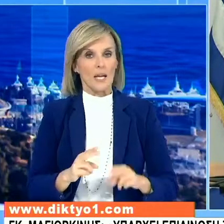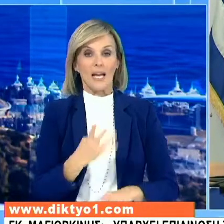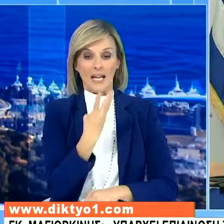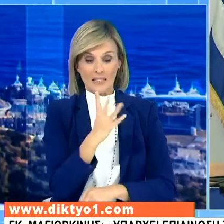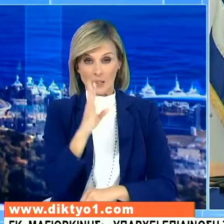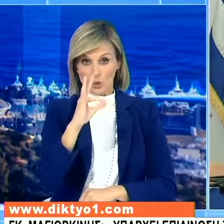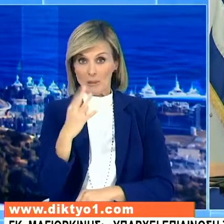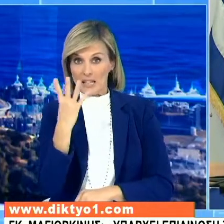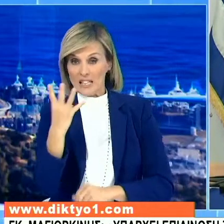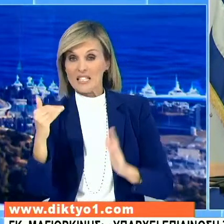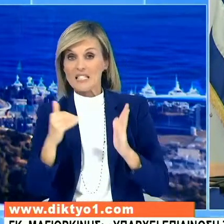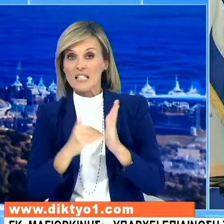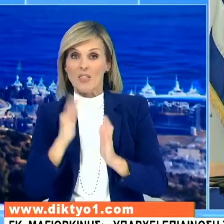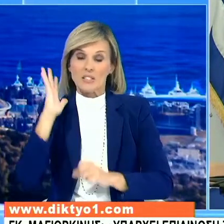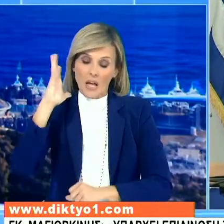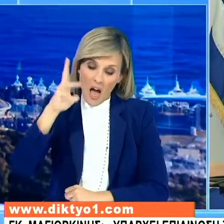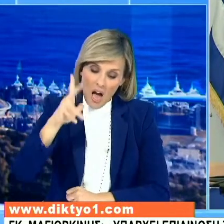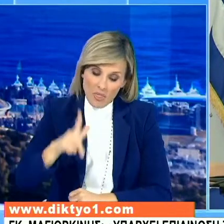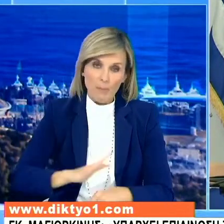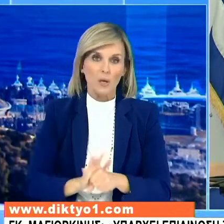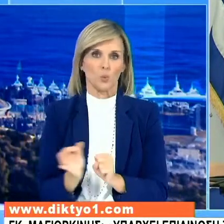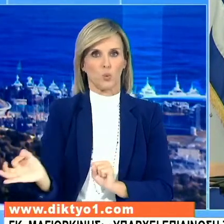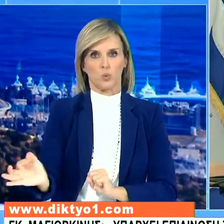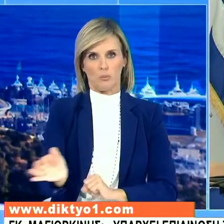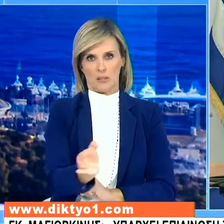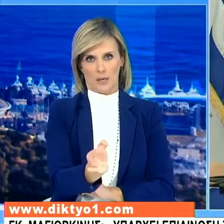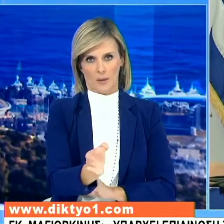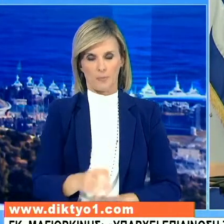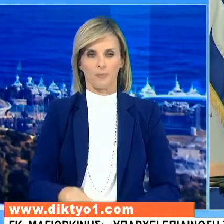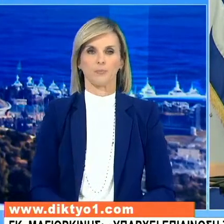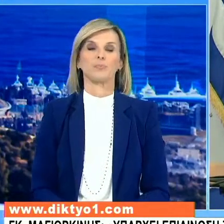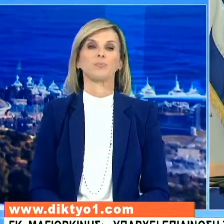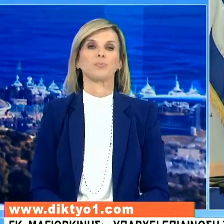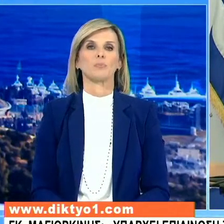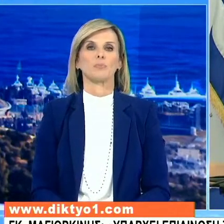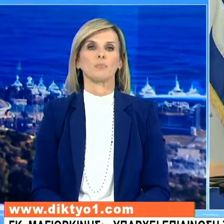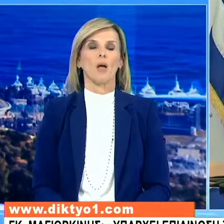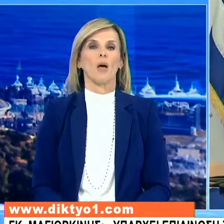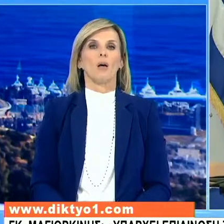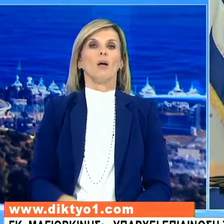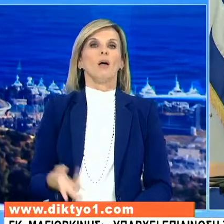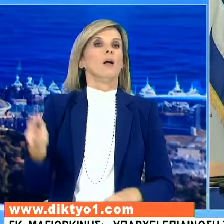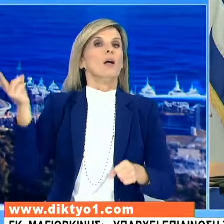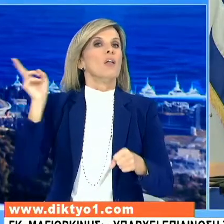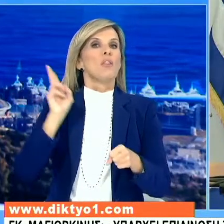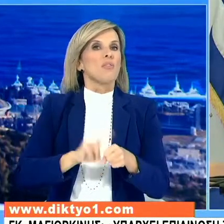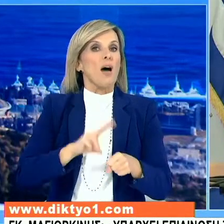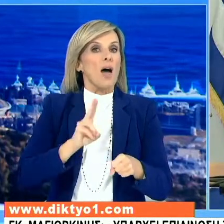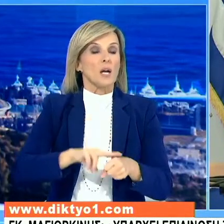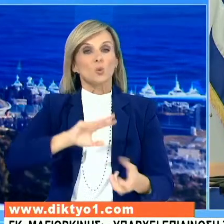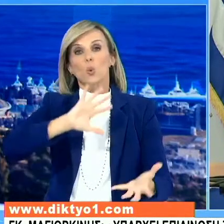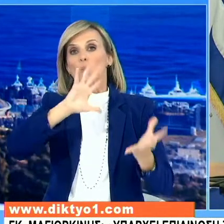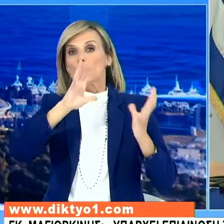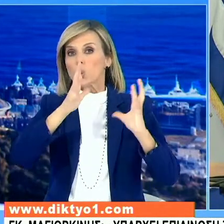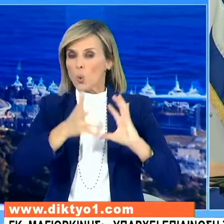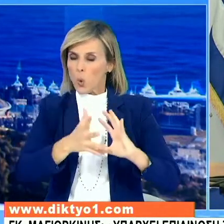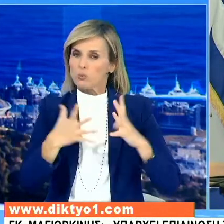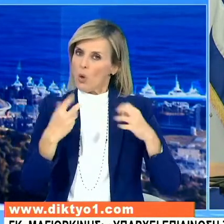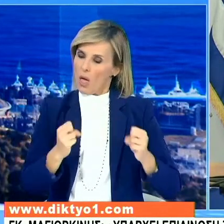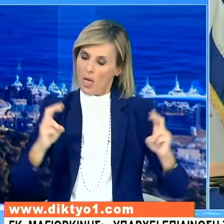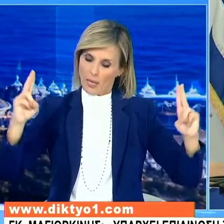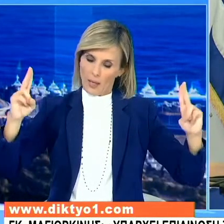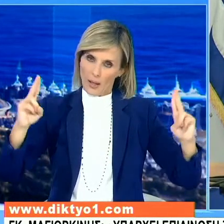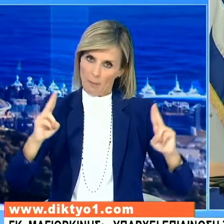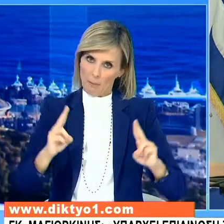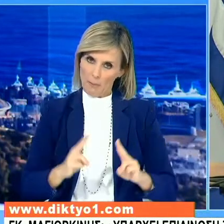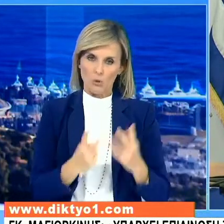454.000 διαγνώσεις ανά ημέρα. Όμοια, ο ρυθμός των θανάτων εξακολουθεί να μειώνεται, με 7% μείωση εντός της